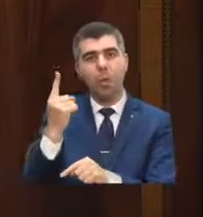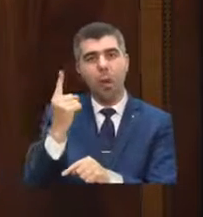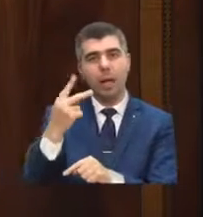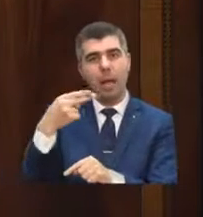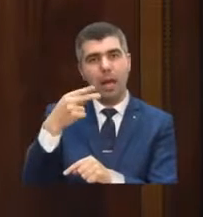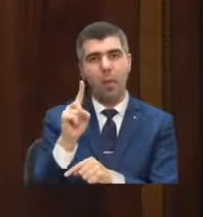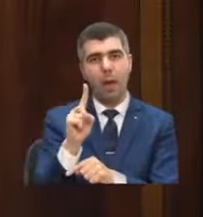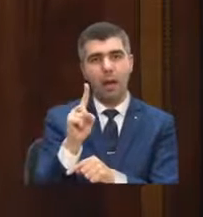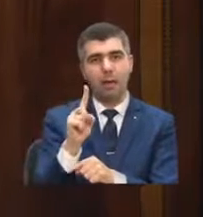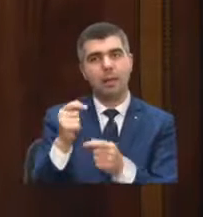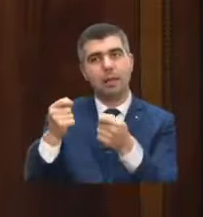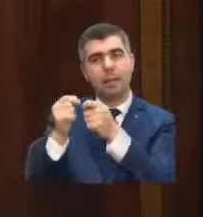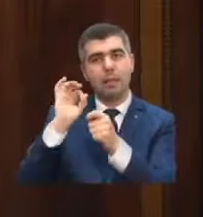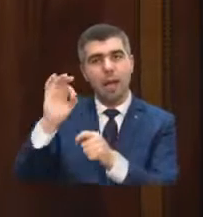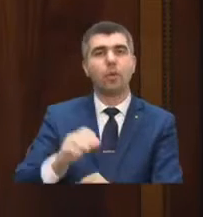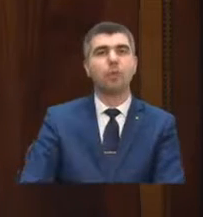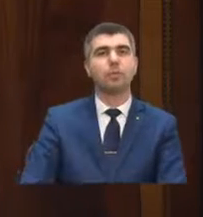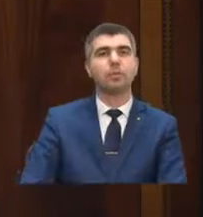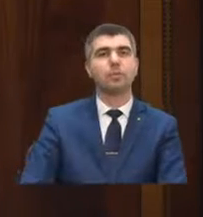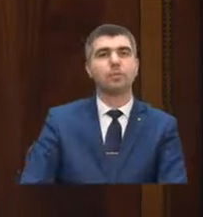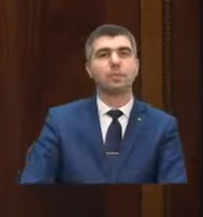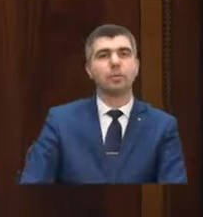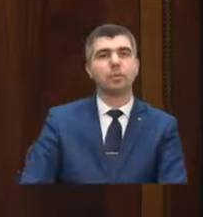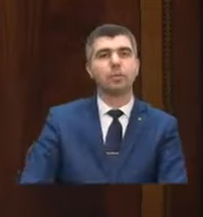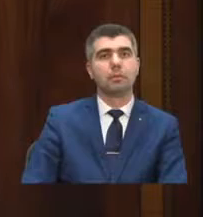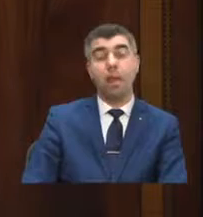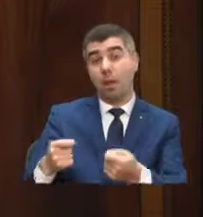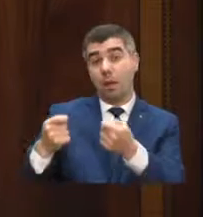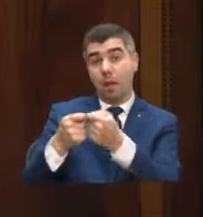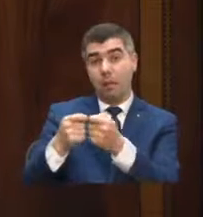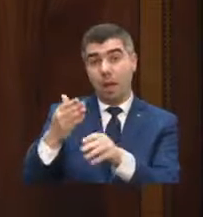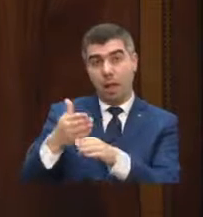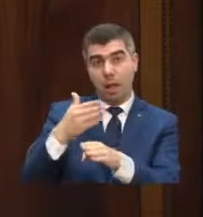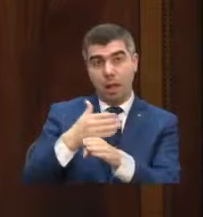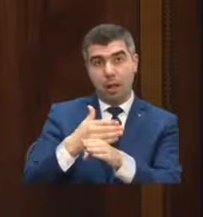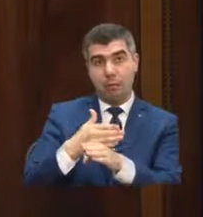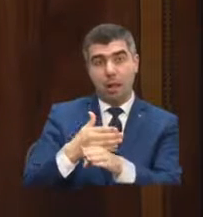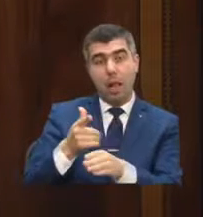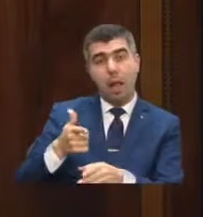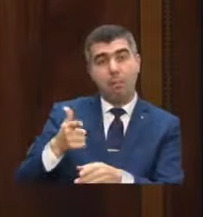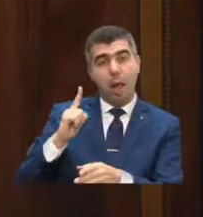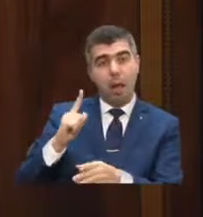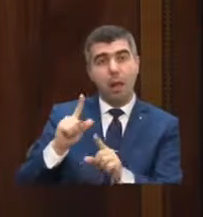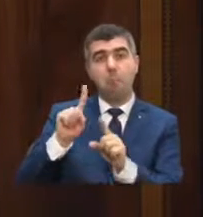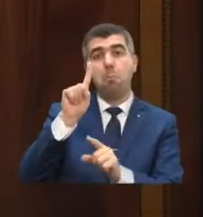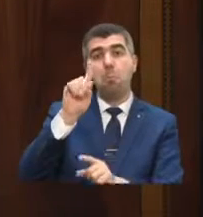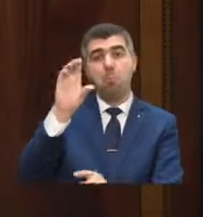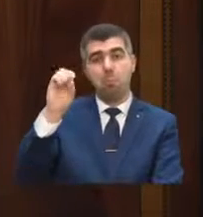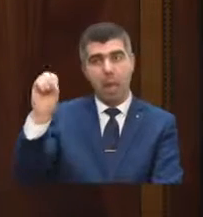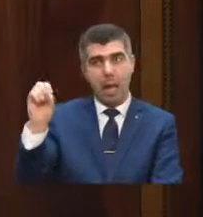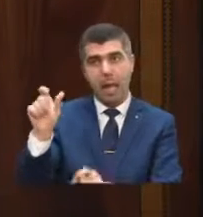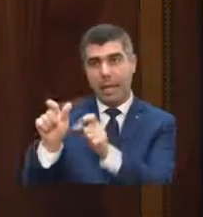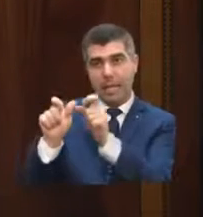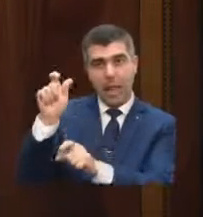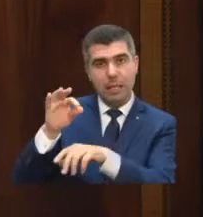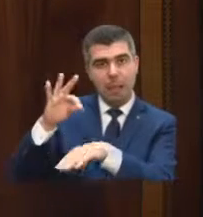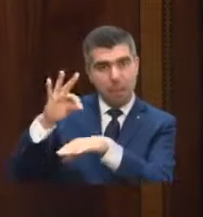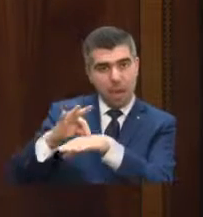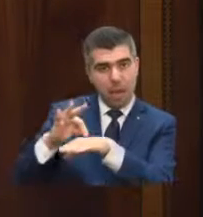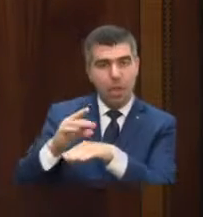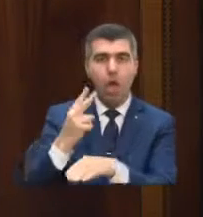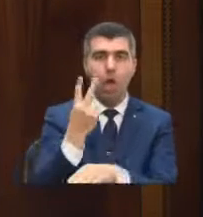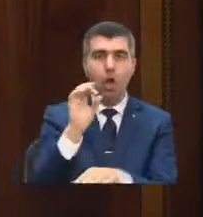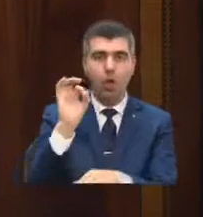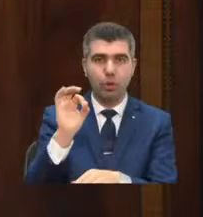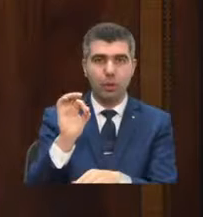هناك 80% H1N1. وكما فسرتها يوم الامس اللي خدينا 100 الناس 20 عندهم الاعراض، 20